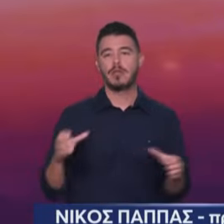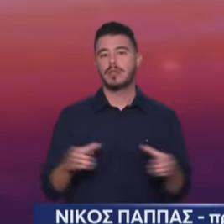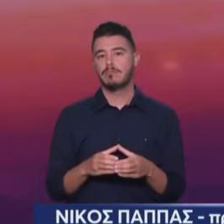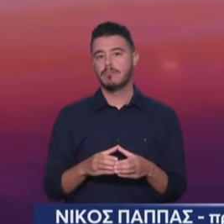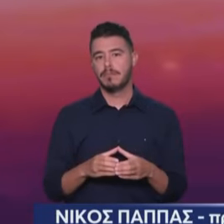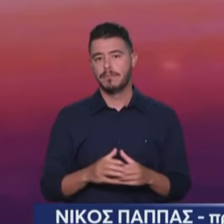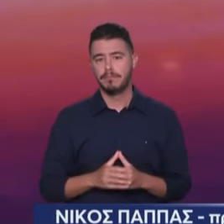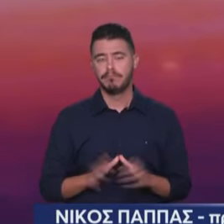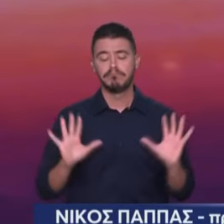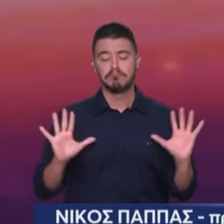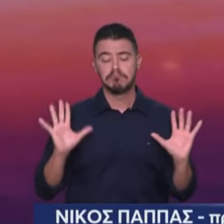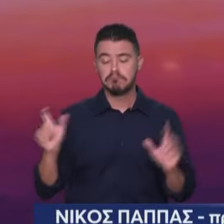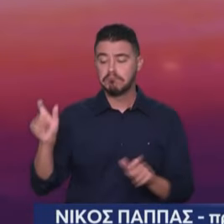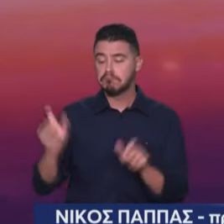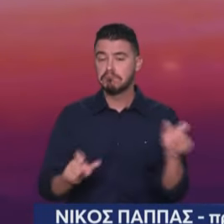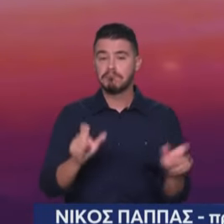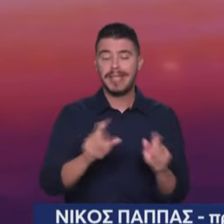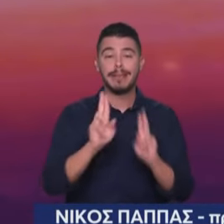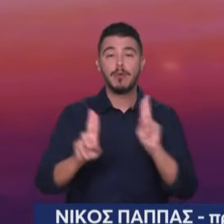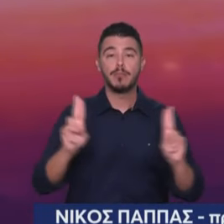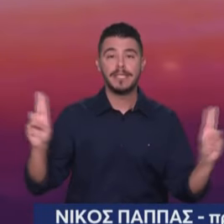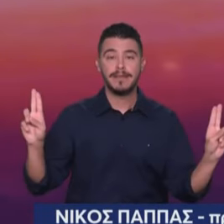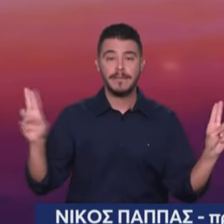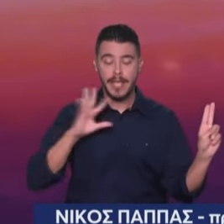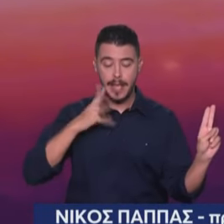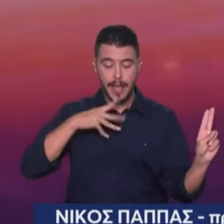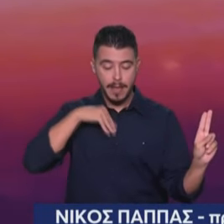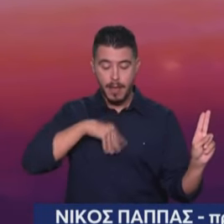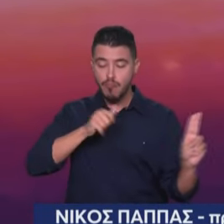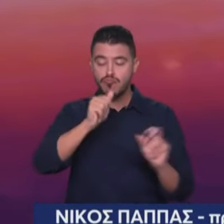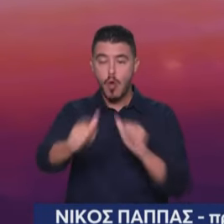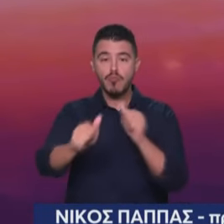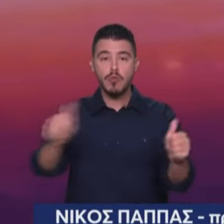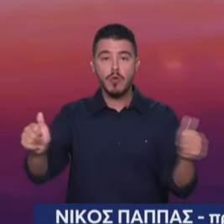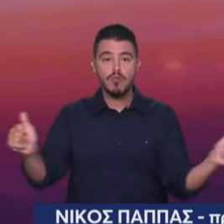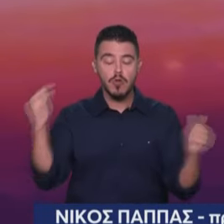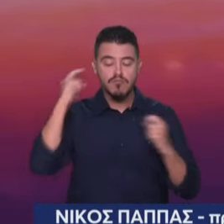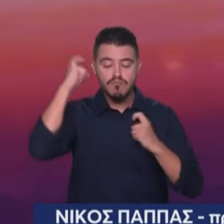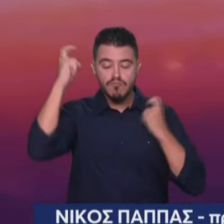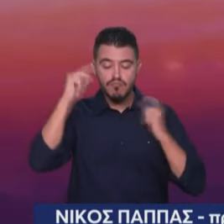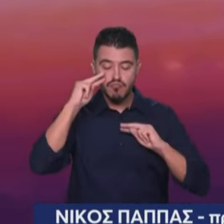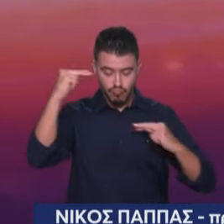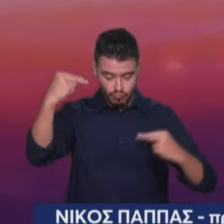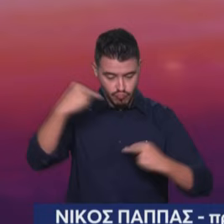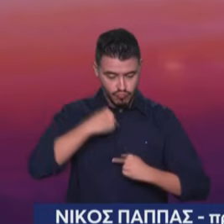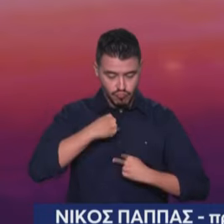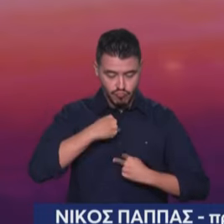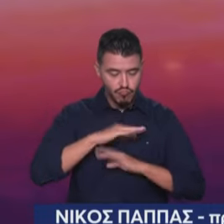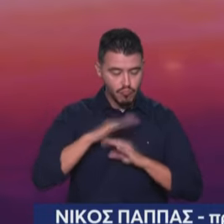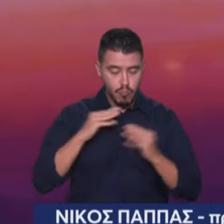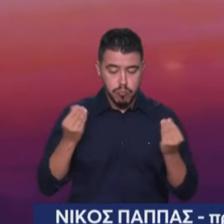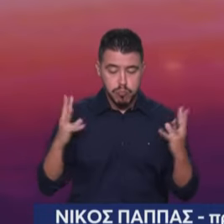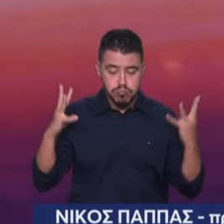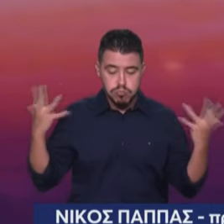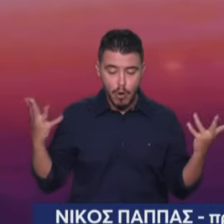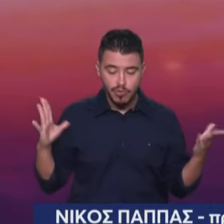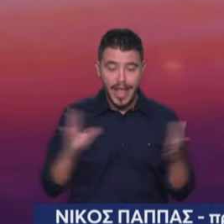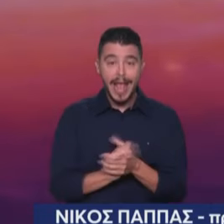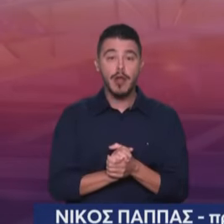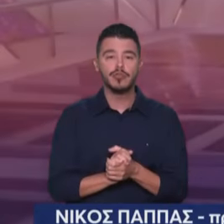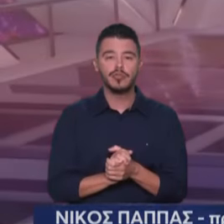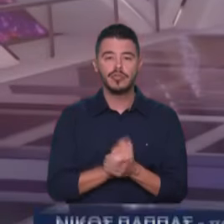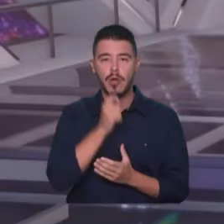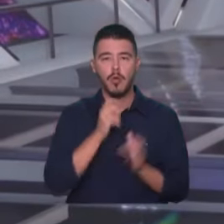μένα, όχι κατά σε κάθε βουλευτή, θα πρέπει να απαντήσει πώς μπορεί να ενώσει το κόμμα την επόμενη μέρα και να το φέρει στη θέση να πάρει πρωτοβουλία. Ο Κασελάκης